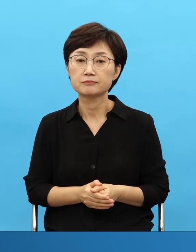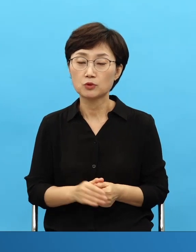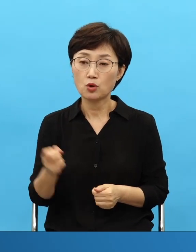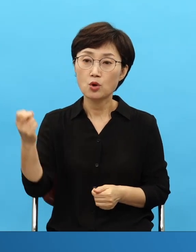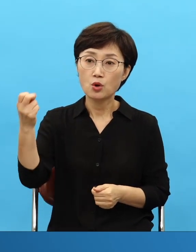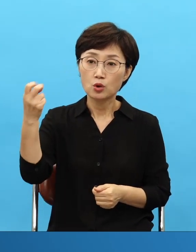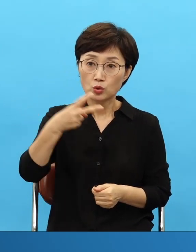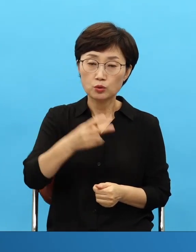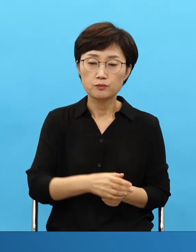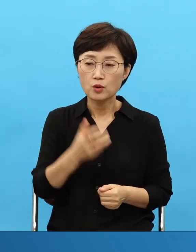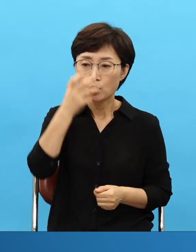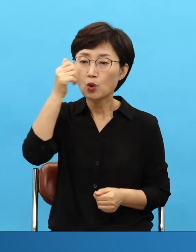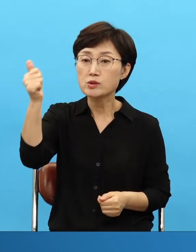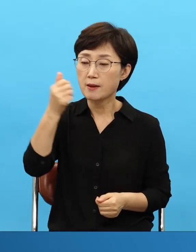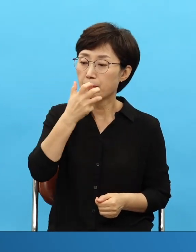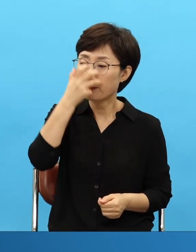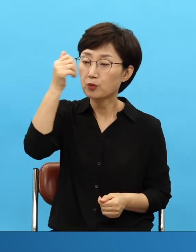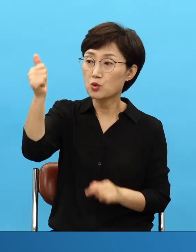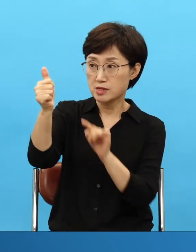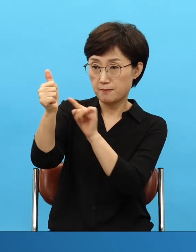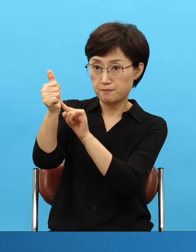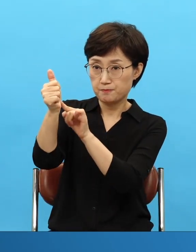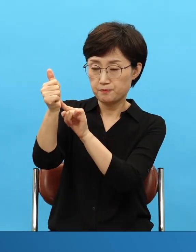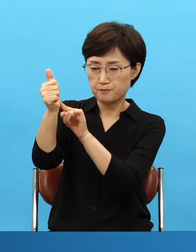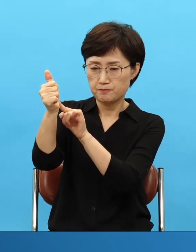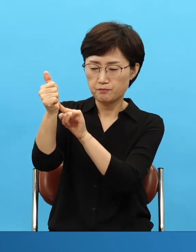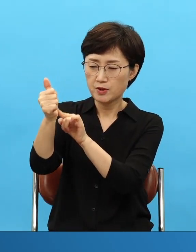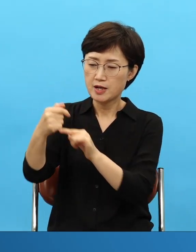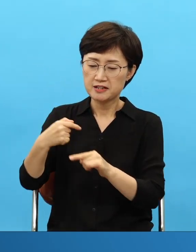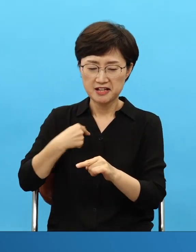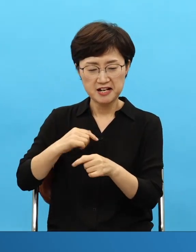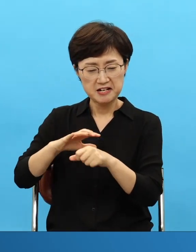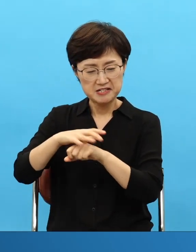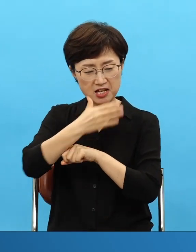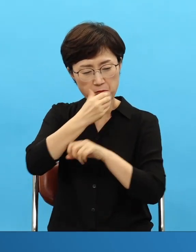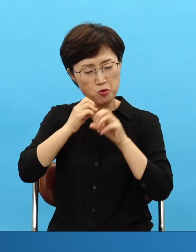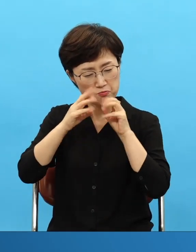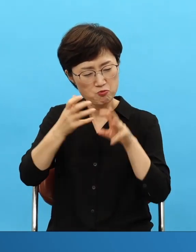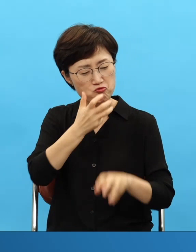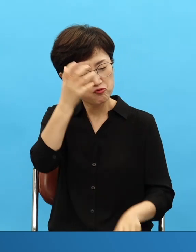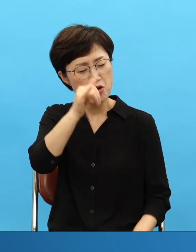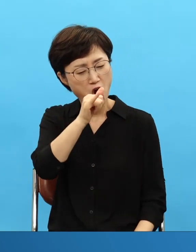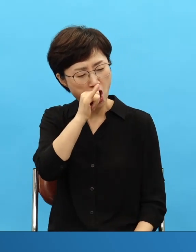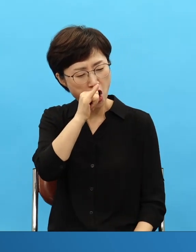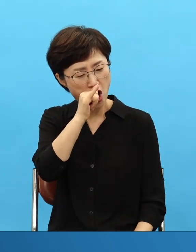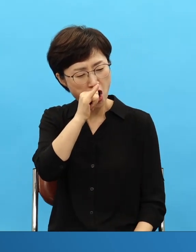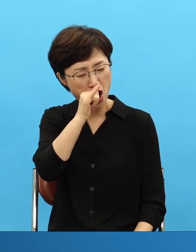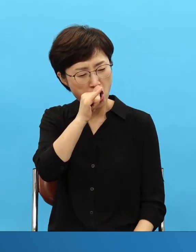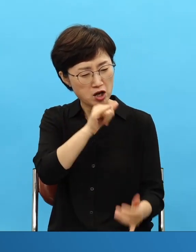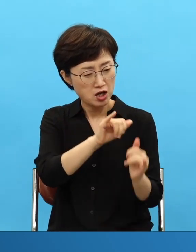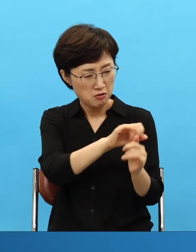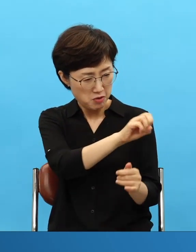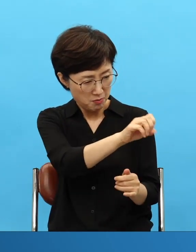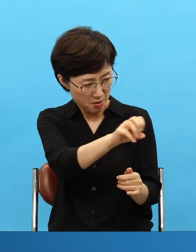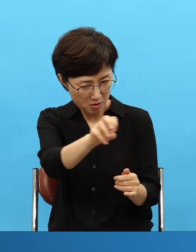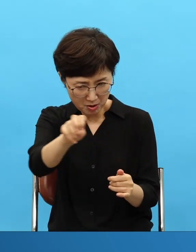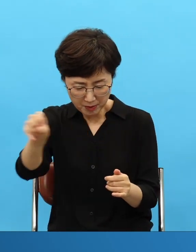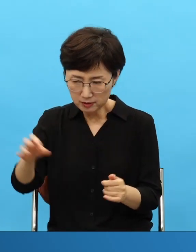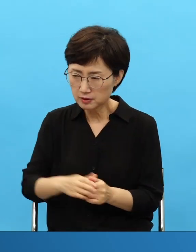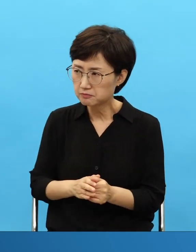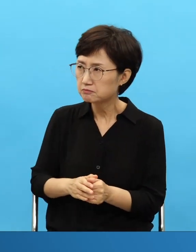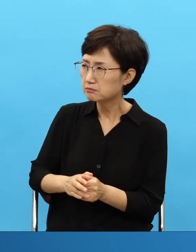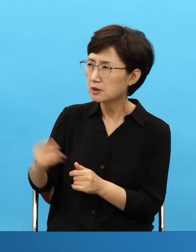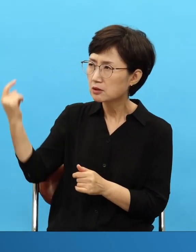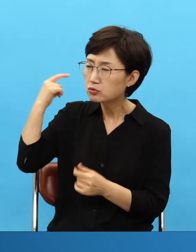요셉이 세계복음화의 꿈을 이야기하니까 야곱이 듣고 마음에 두었더라 그랬습니다.